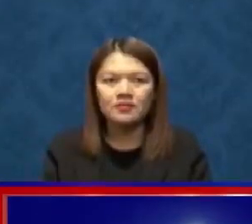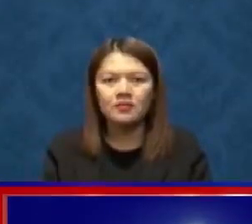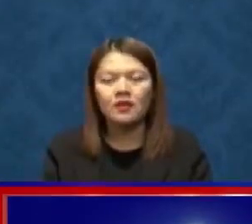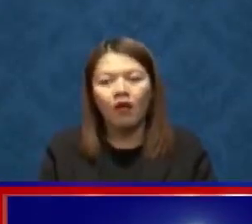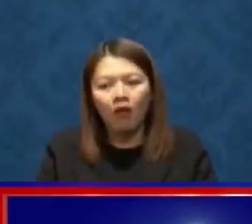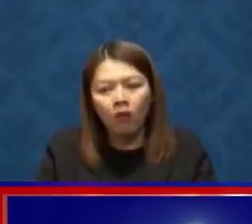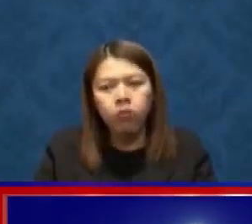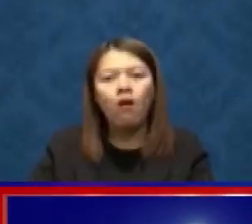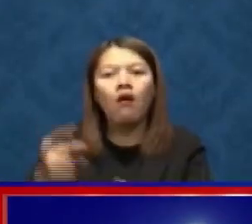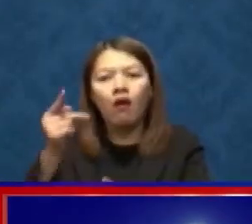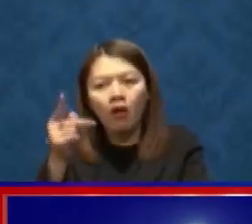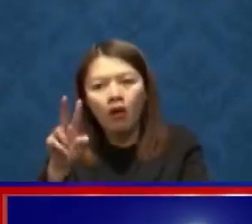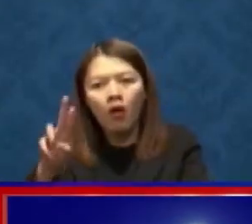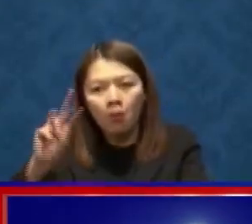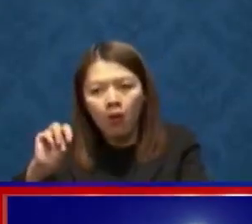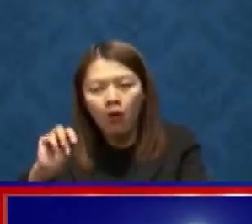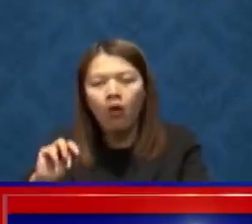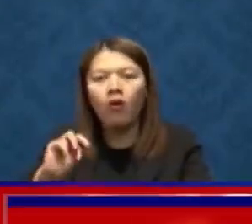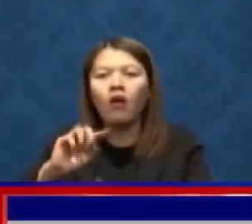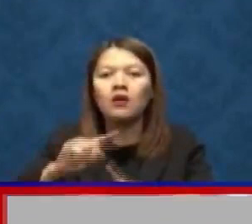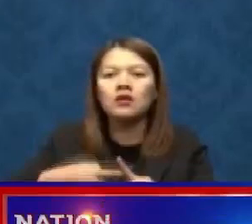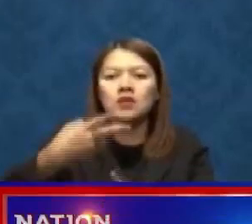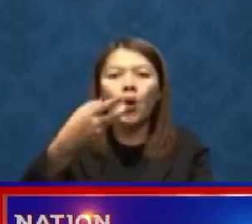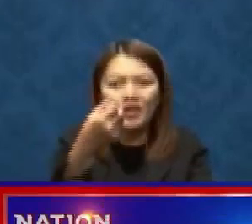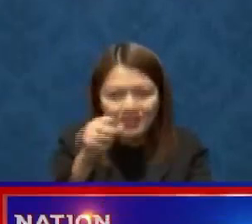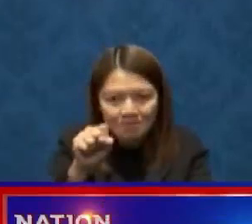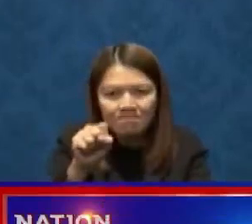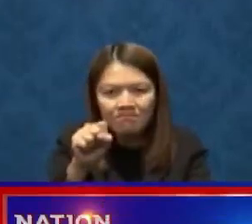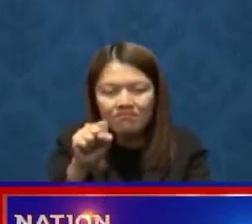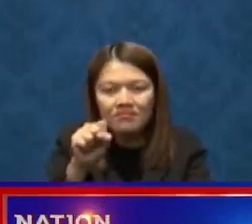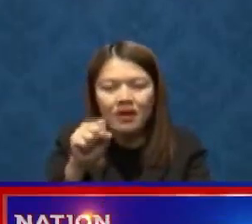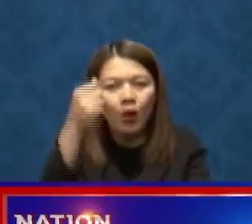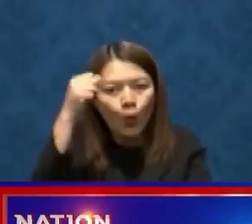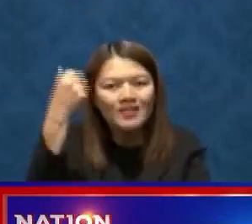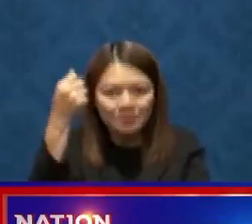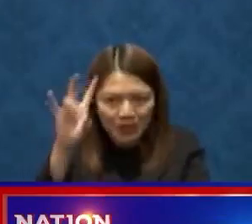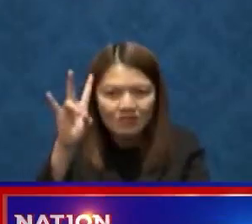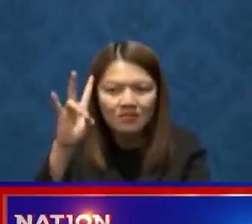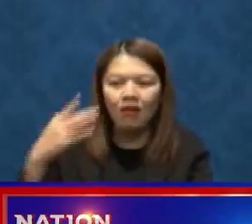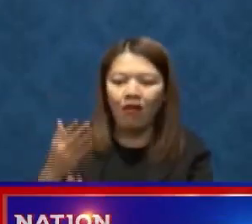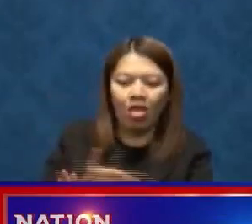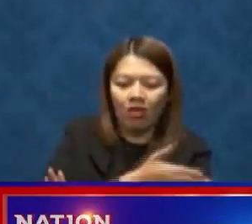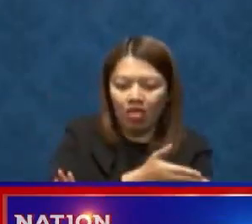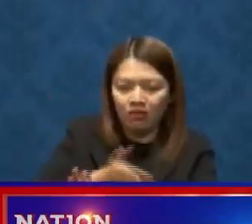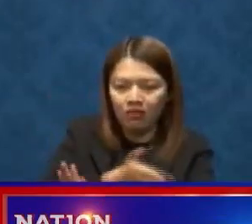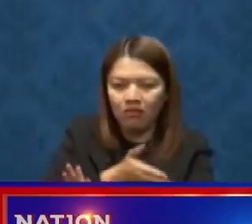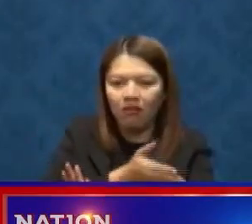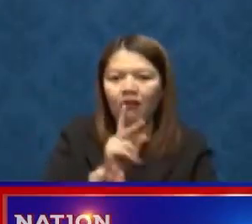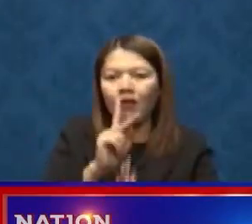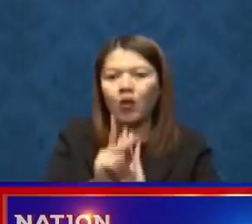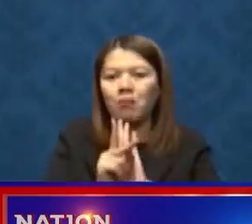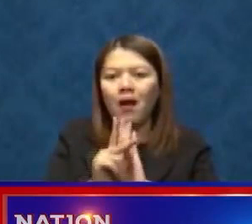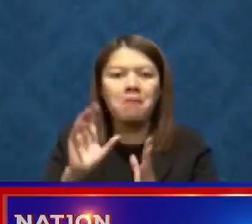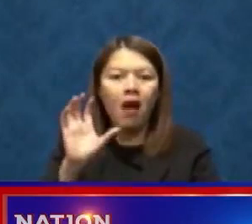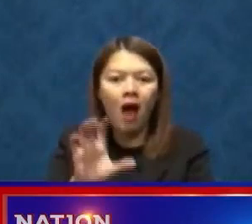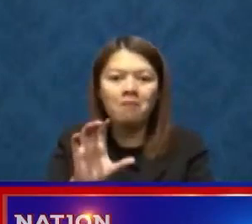ถึงครมวันที่ 10กุมภาพันธ์ 17วันก่อนหน้านี้เหลือเวลาก่อนที่กฎหมายจะบังคับ